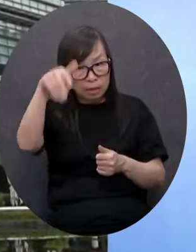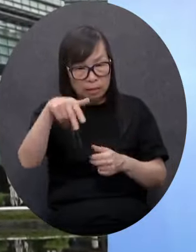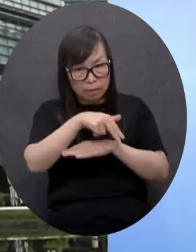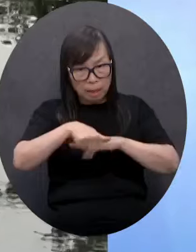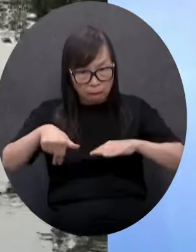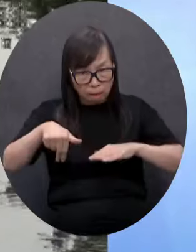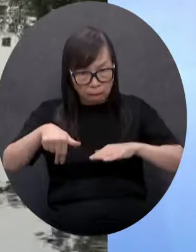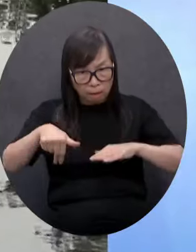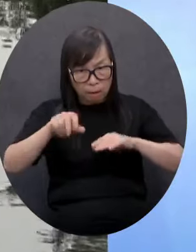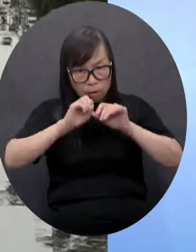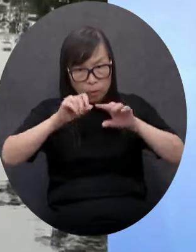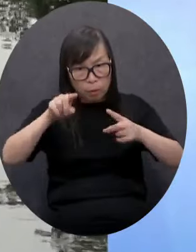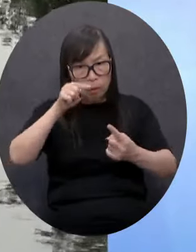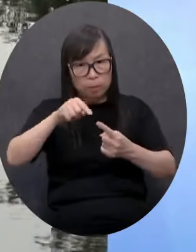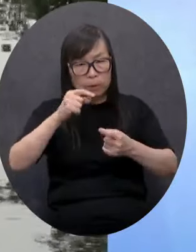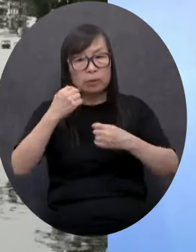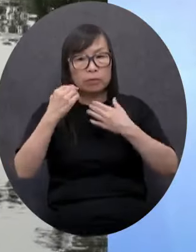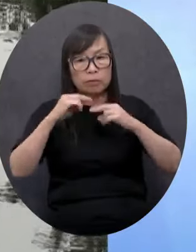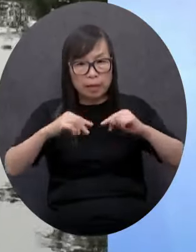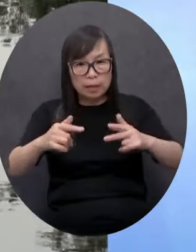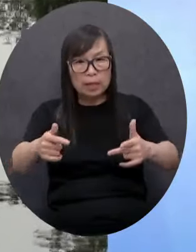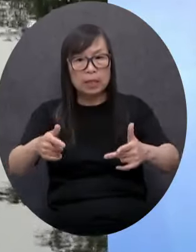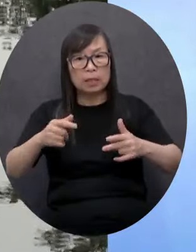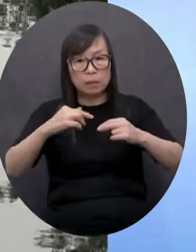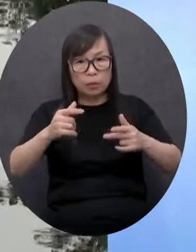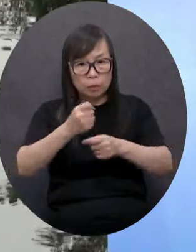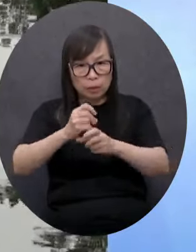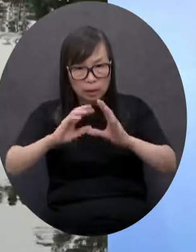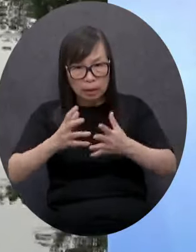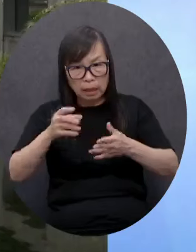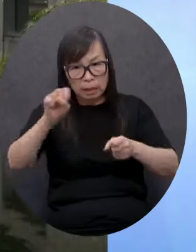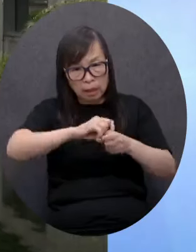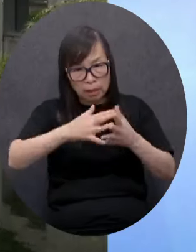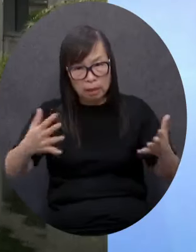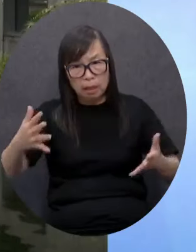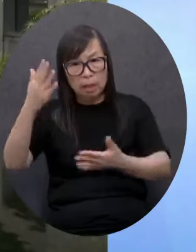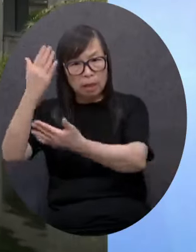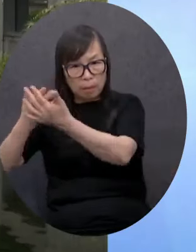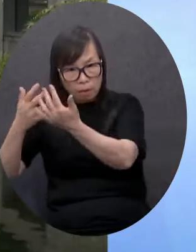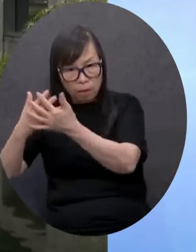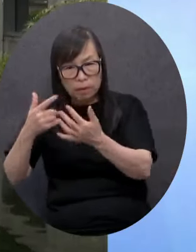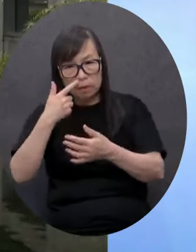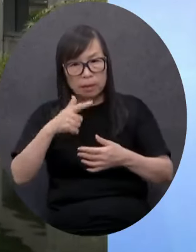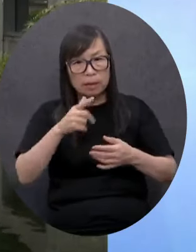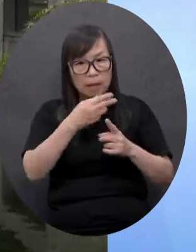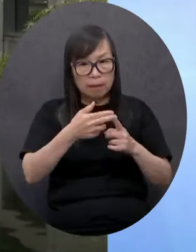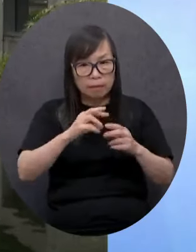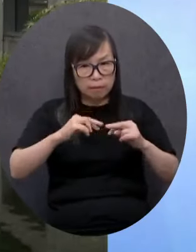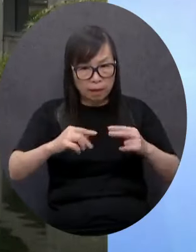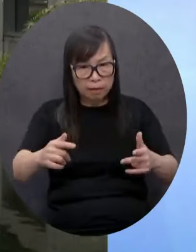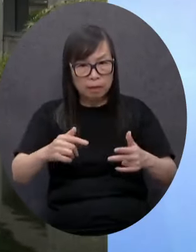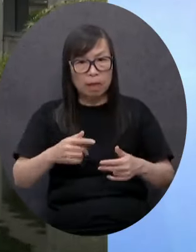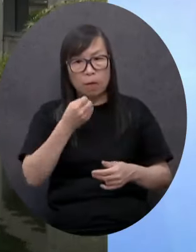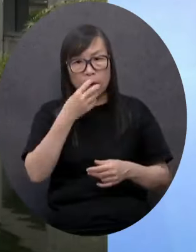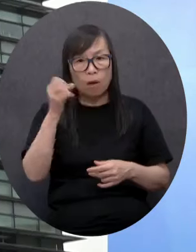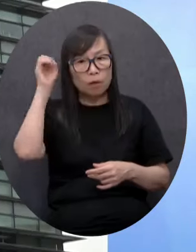略，推动目标产业发展，推动业界扩阔业务网络，推动新质生产力发展，为